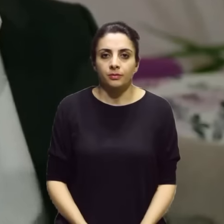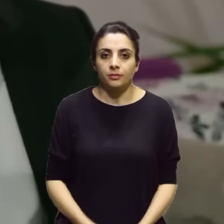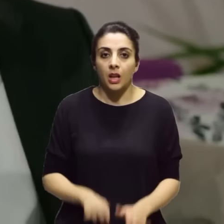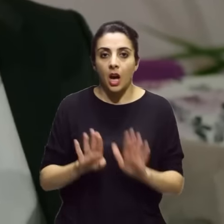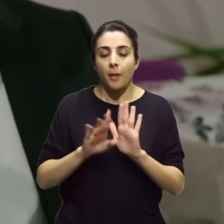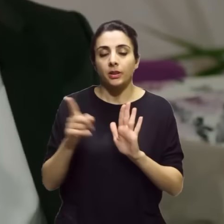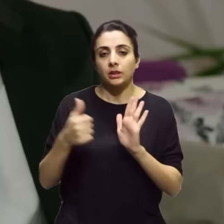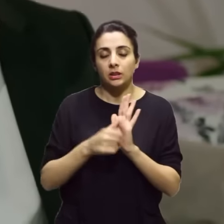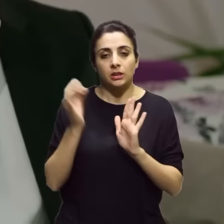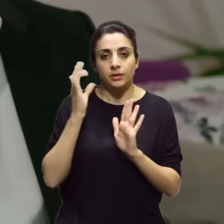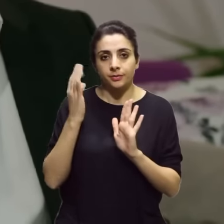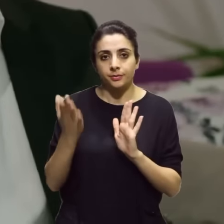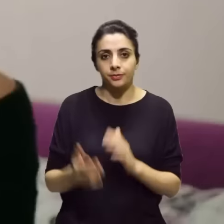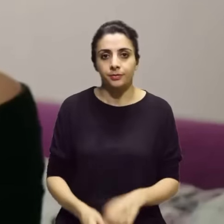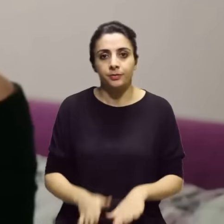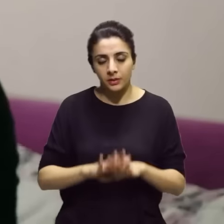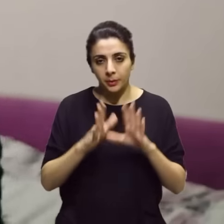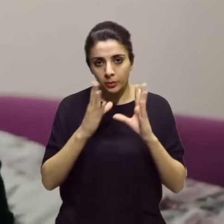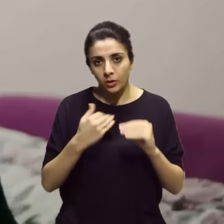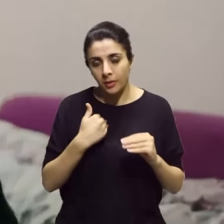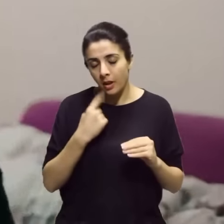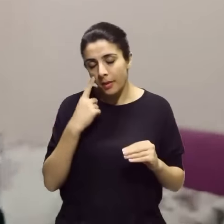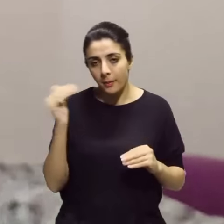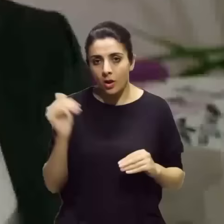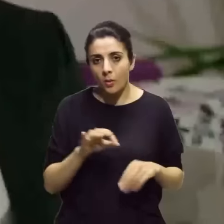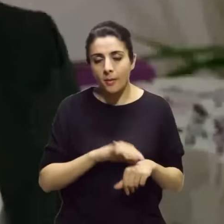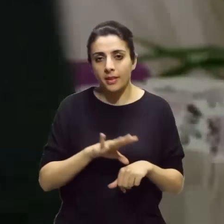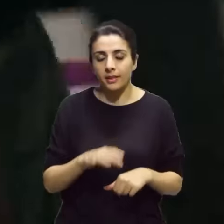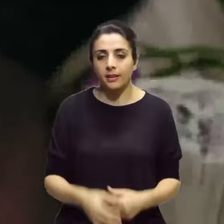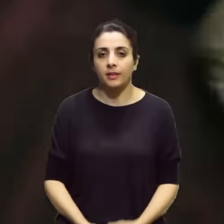Kapı çalıyor. Tamam. Ben geliyorum hemen.